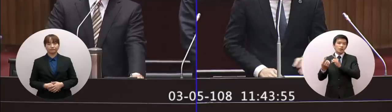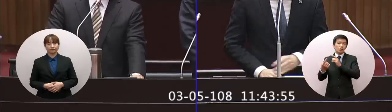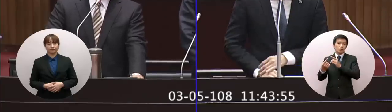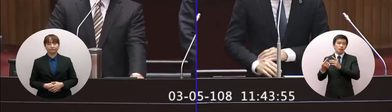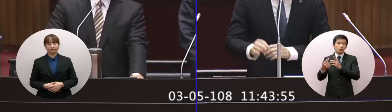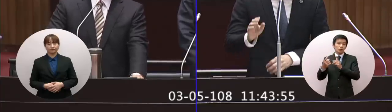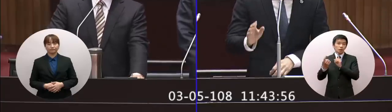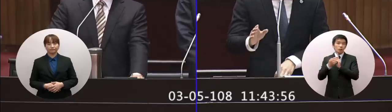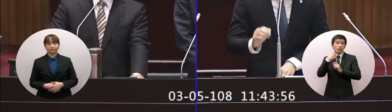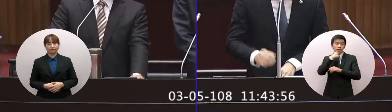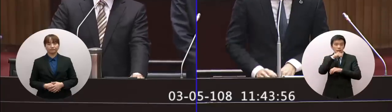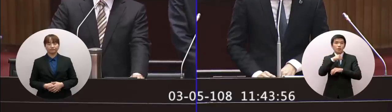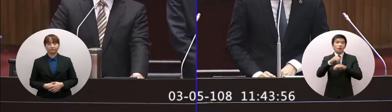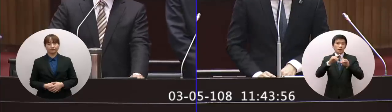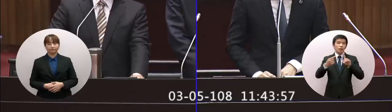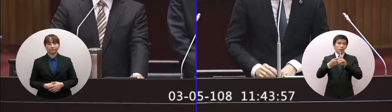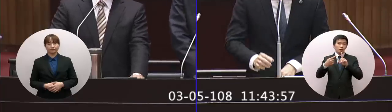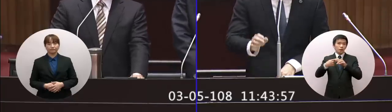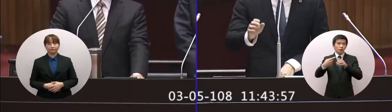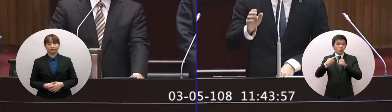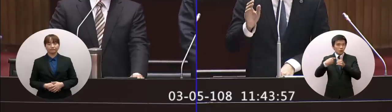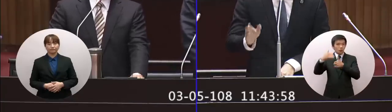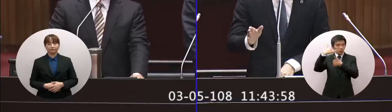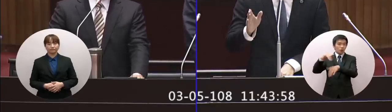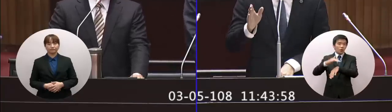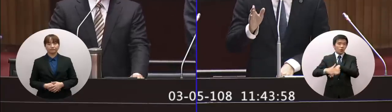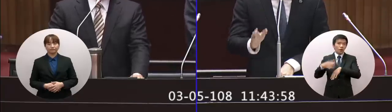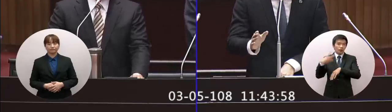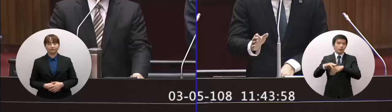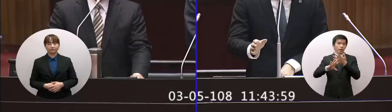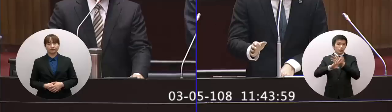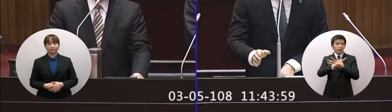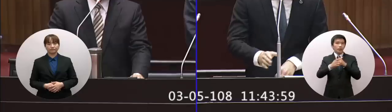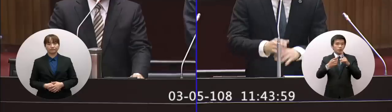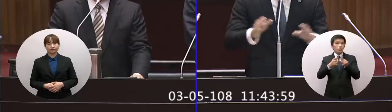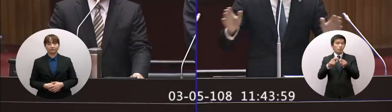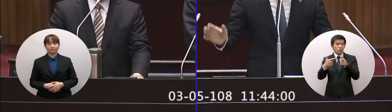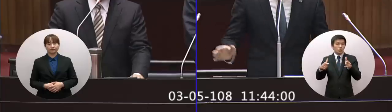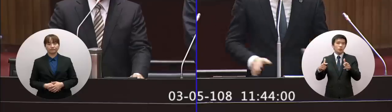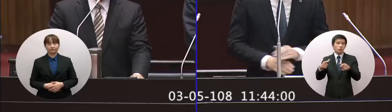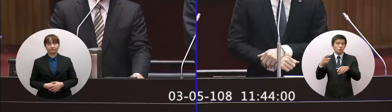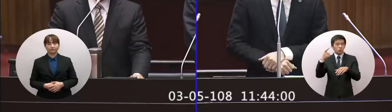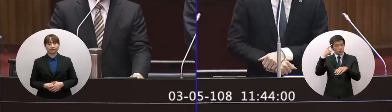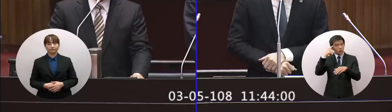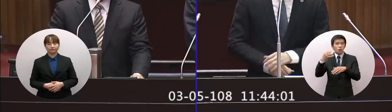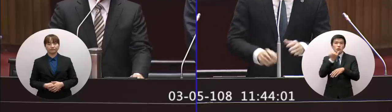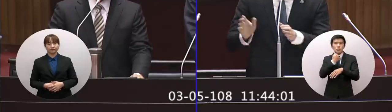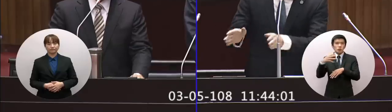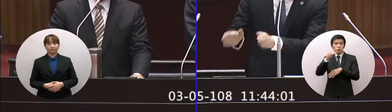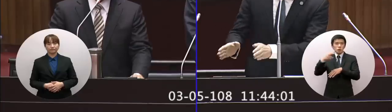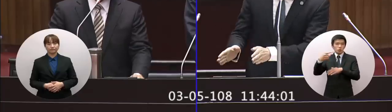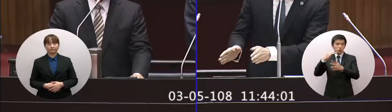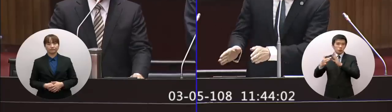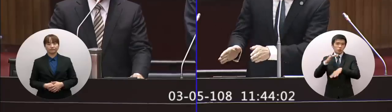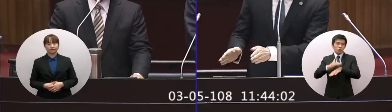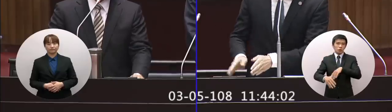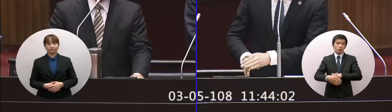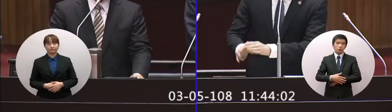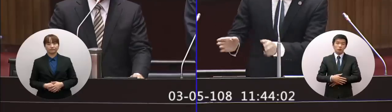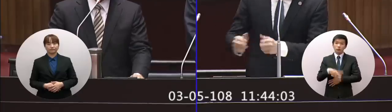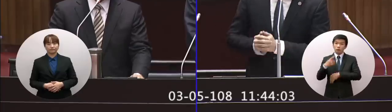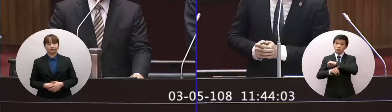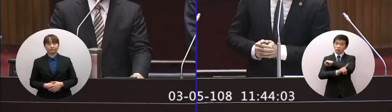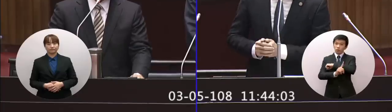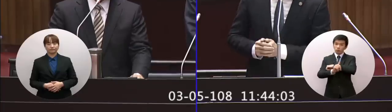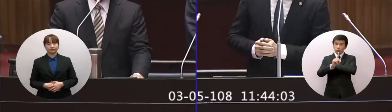招募台湾甲第三国的政界人士来出统，等等的这个统战的行为。啊，上尾啊这件吼，其